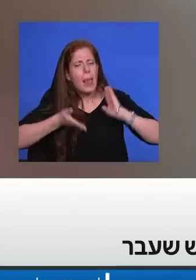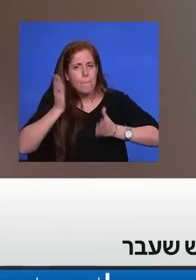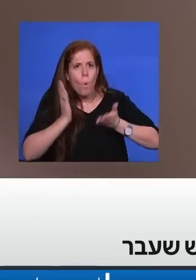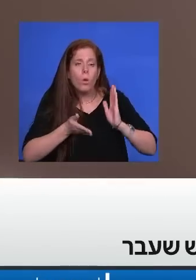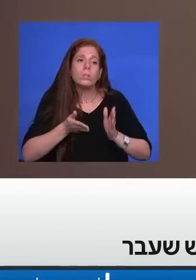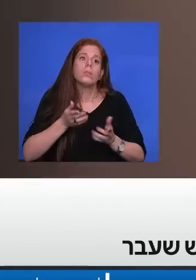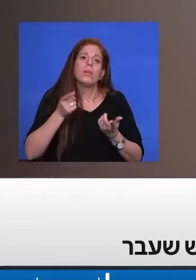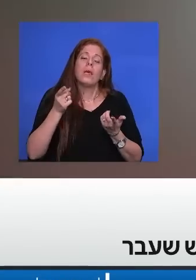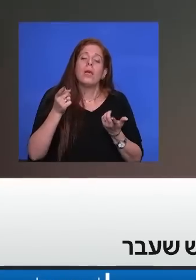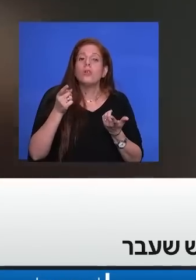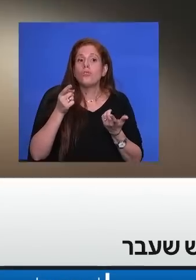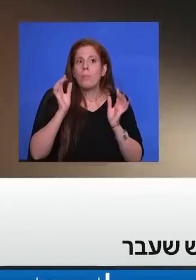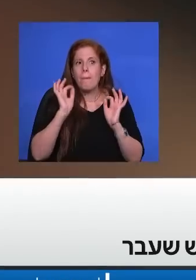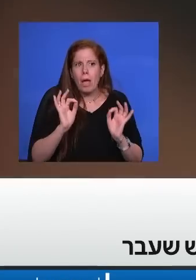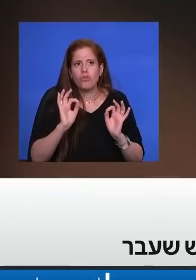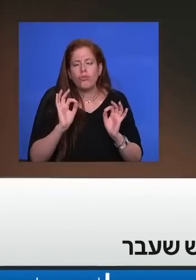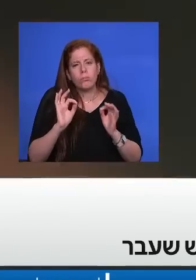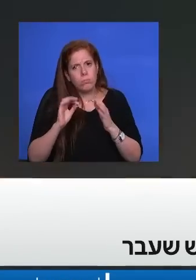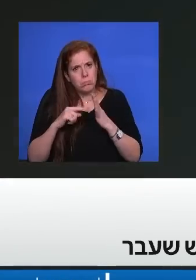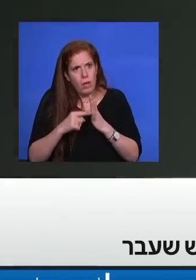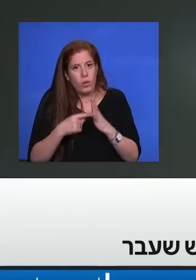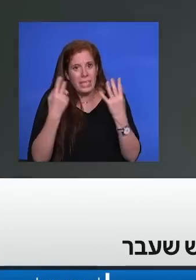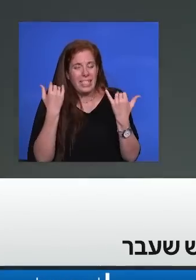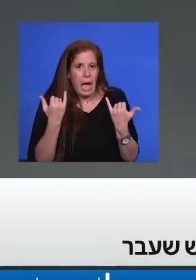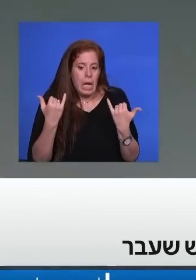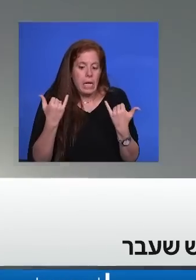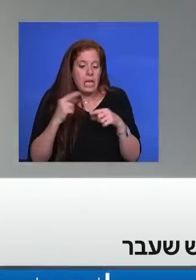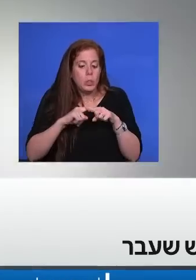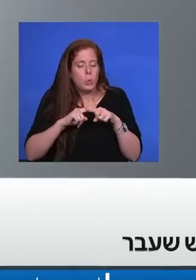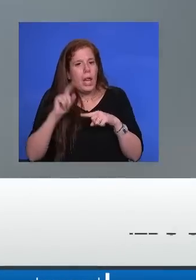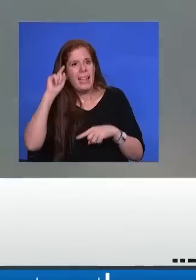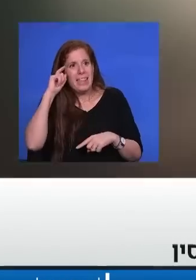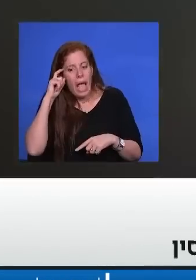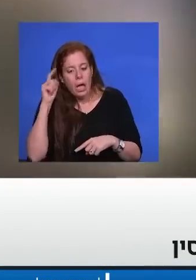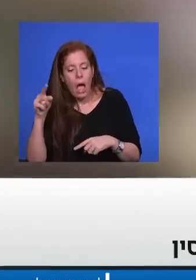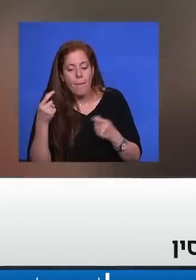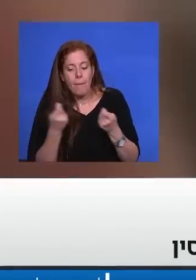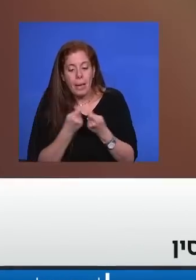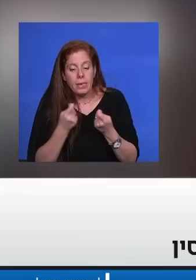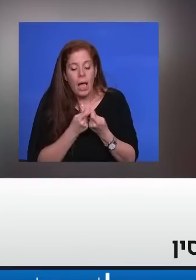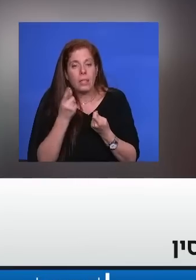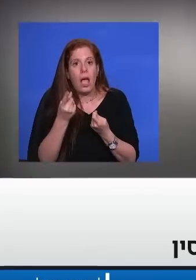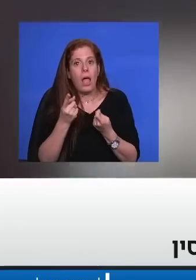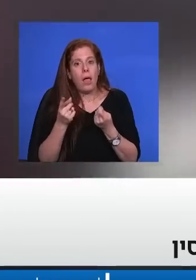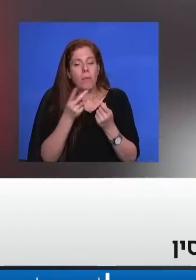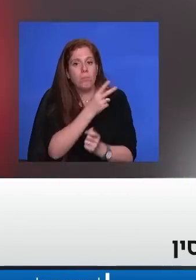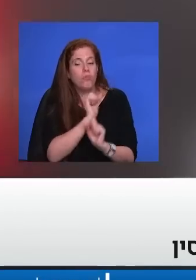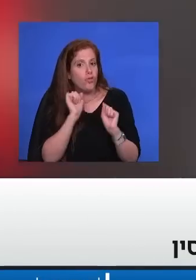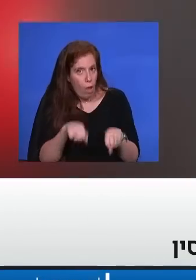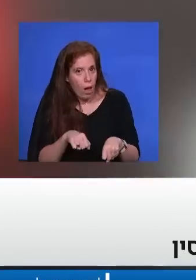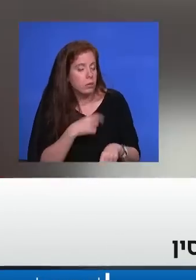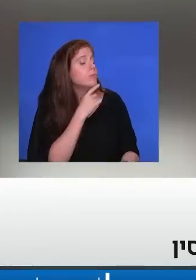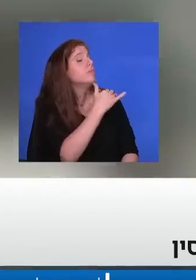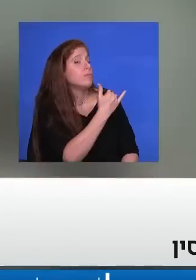לשמוע, שממש מהוות כרגע איזשהו סוג של דאגה גדולה מבחינת המשטר. כן, נאמר